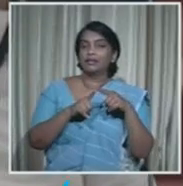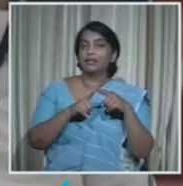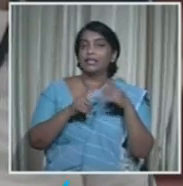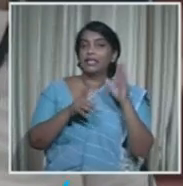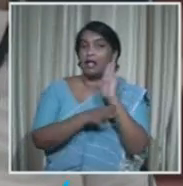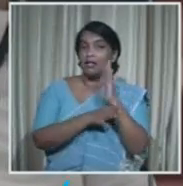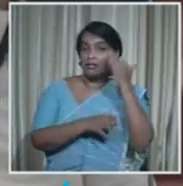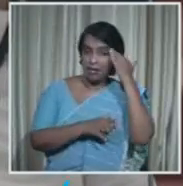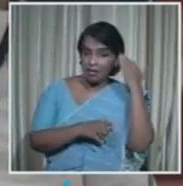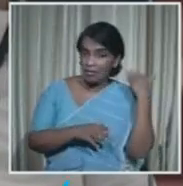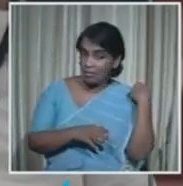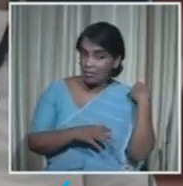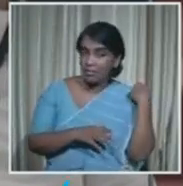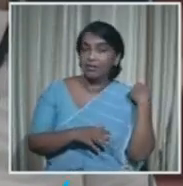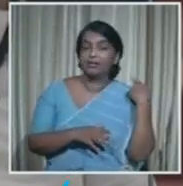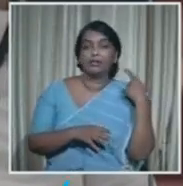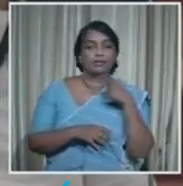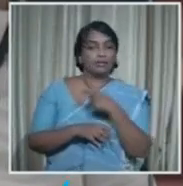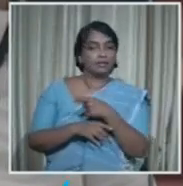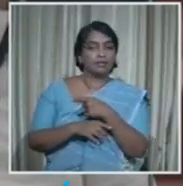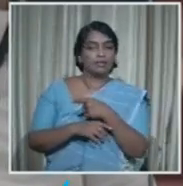Sirimao Bandaranayaka mathiniyawat